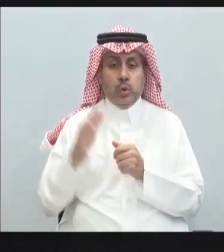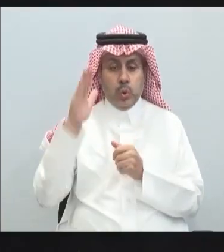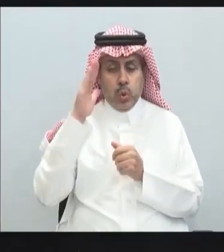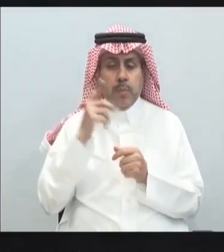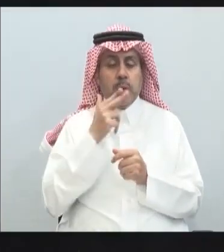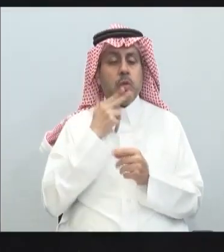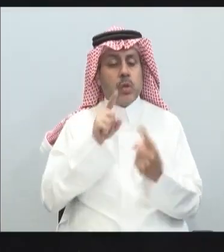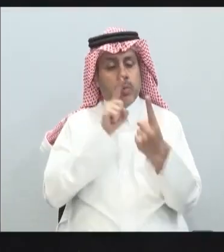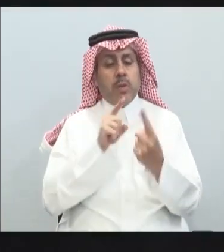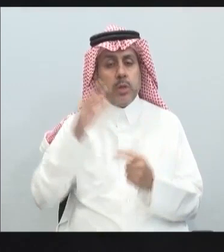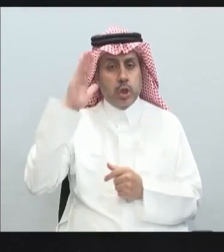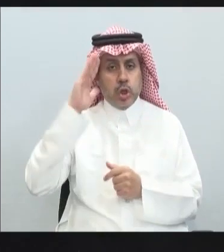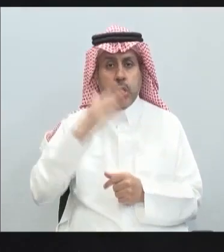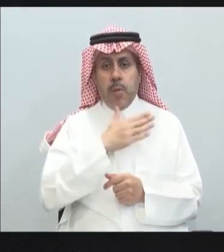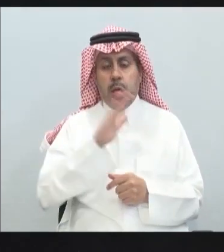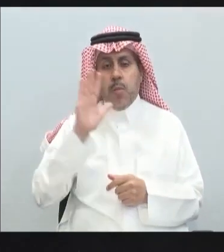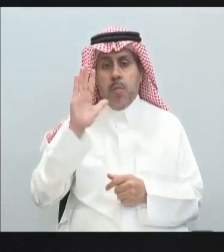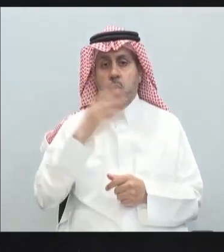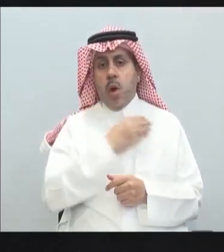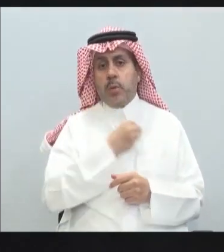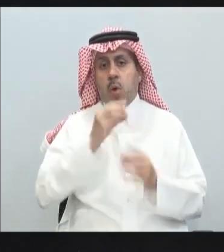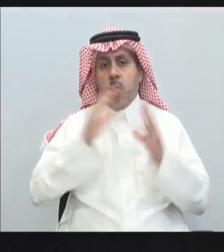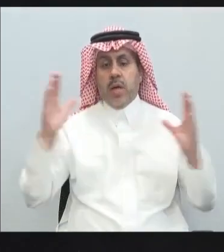لكم لحسن استماعكم والسلام عليكم ورحمه الله وبركاته